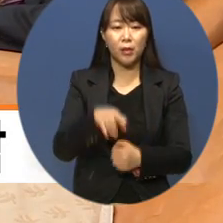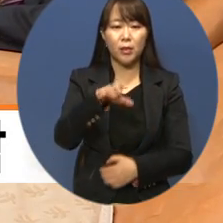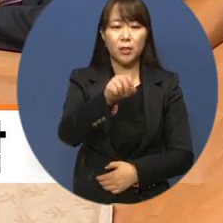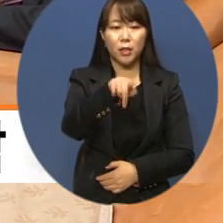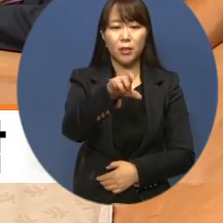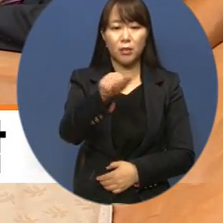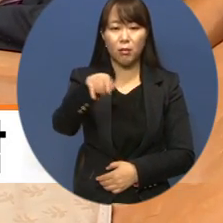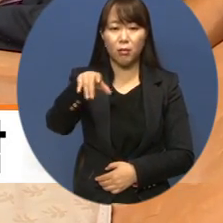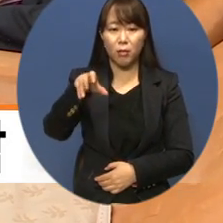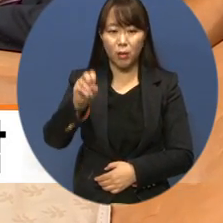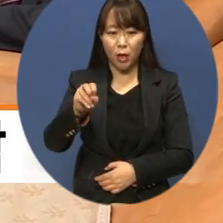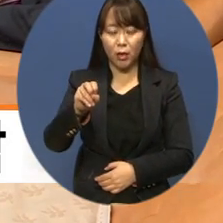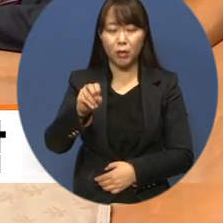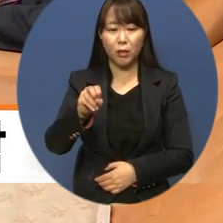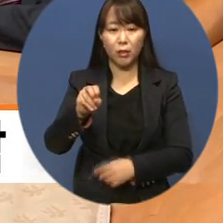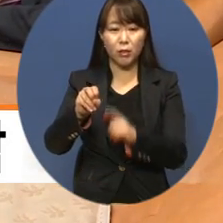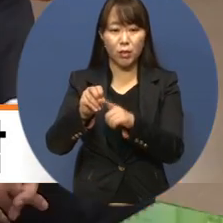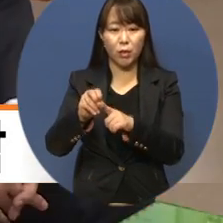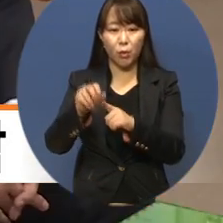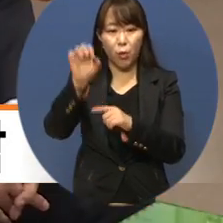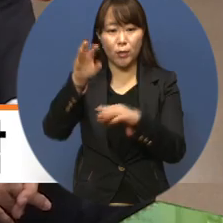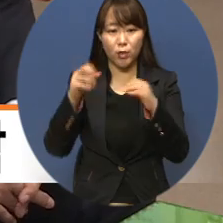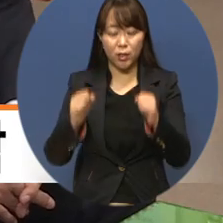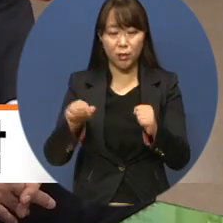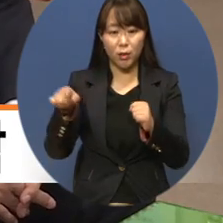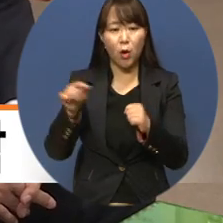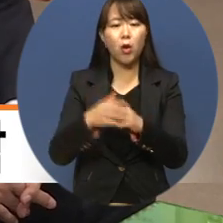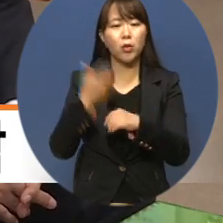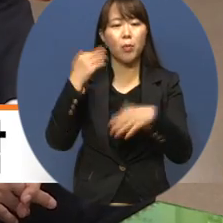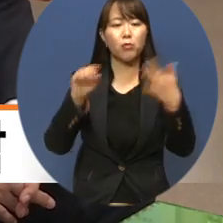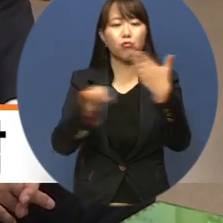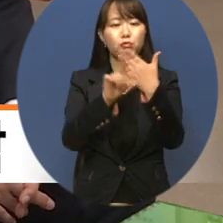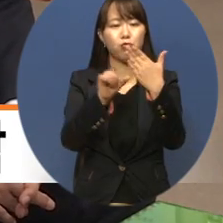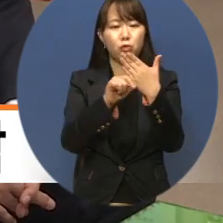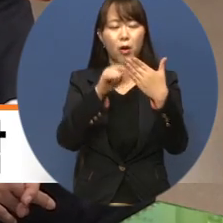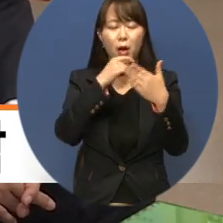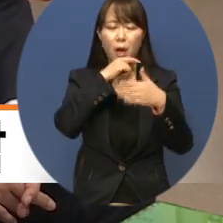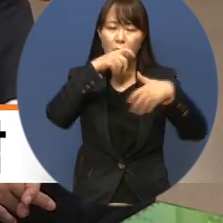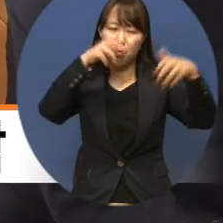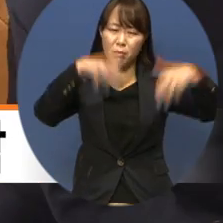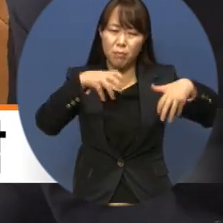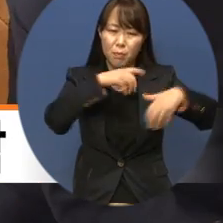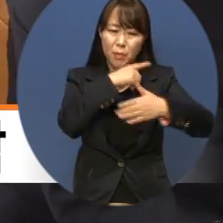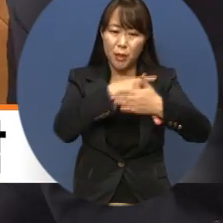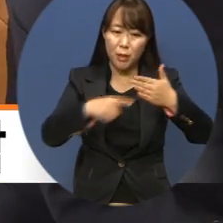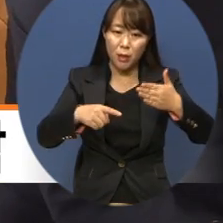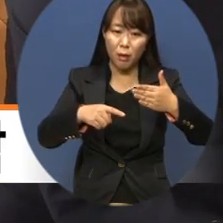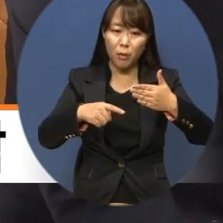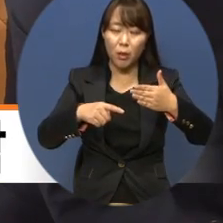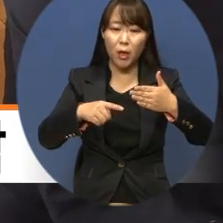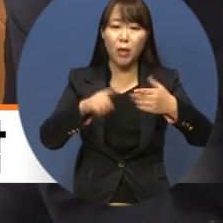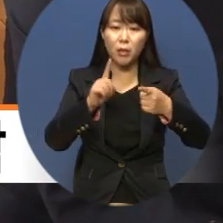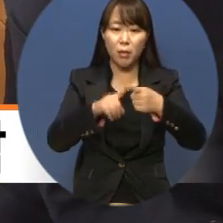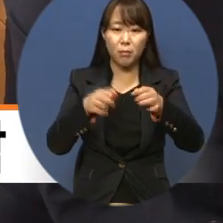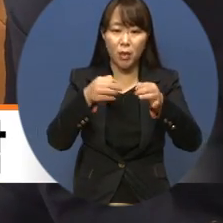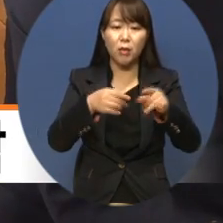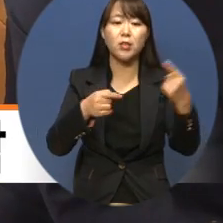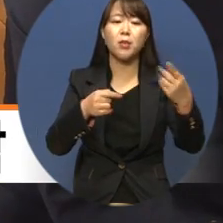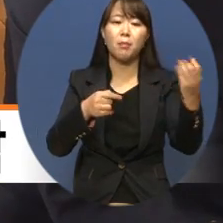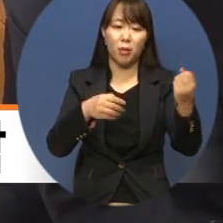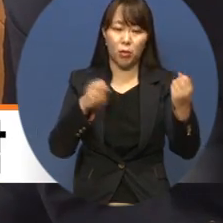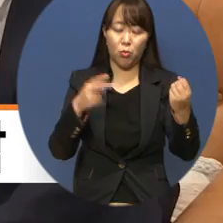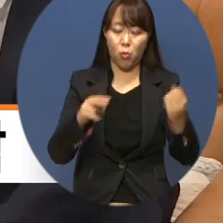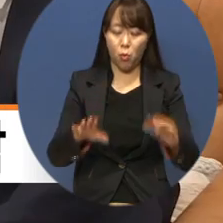장청강 주 광주 중국 총영사는 지난해 9월 호우 피해 수재 의연금 1천만 원을 기탁한 데 이어